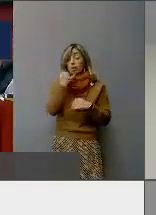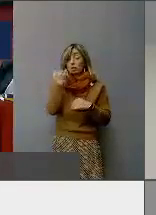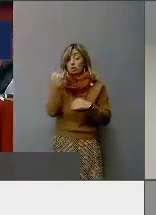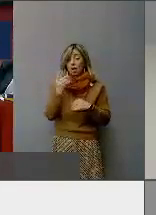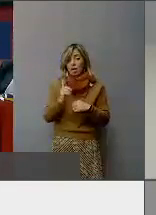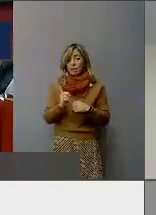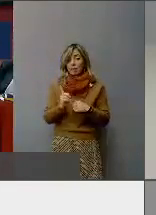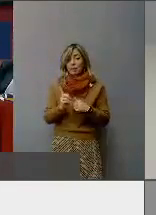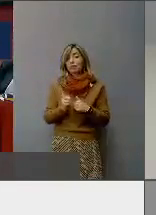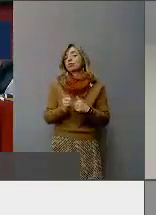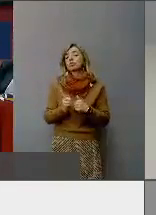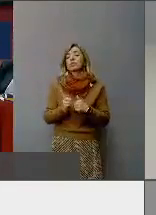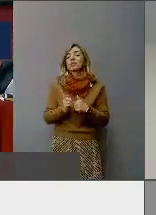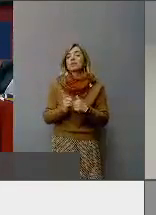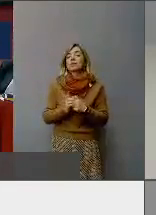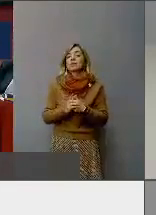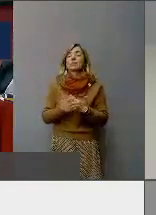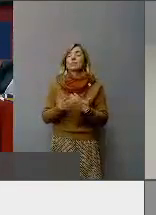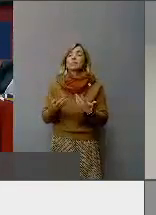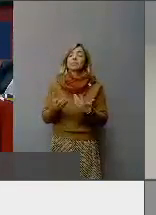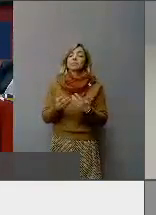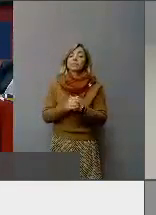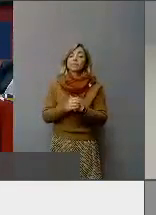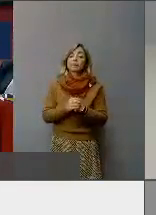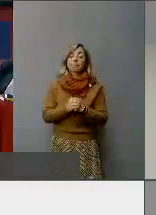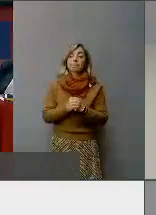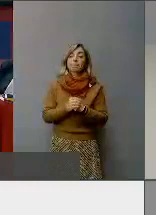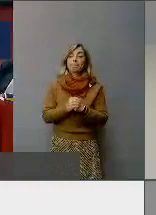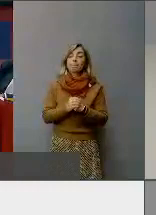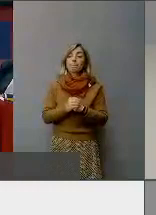possibilità di discrezionale di questa cosa